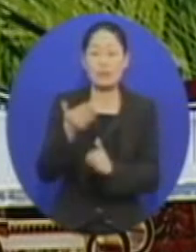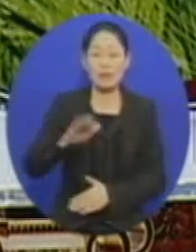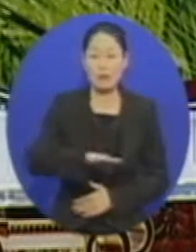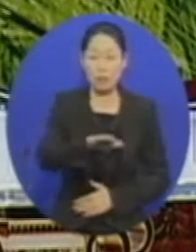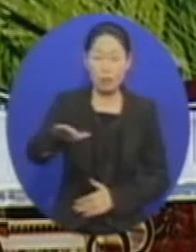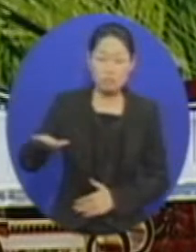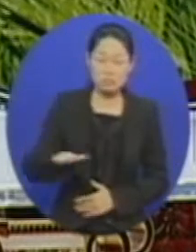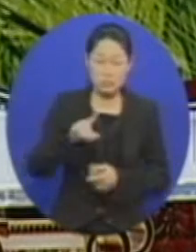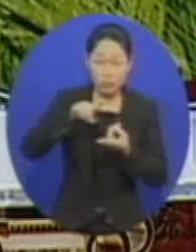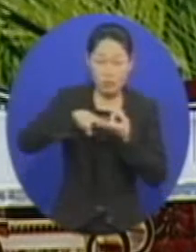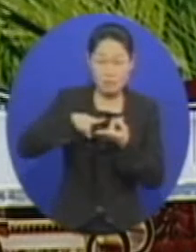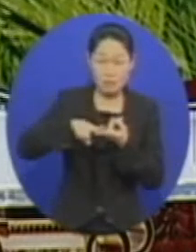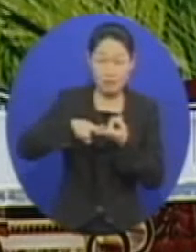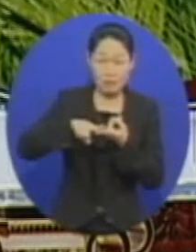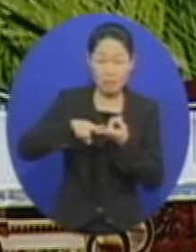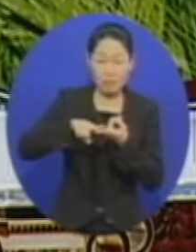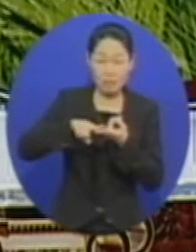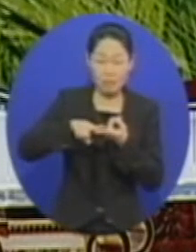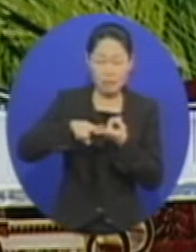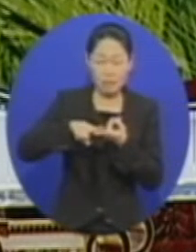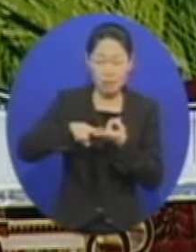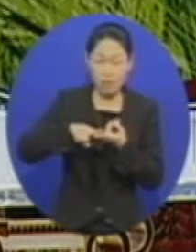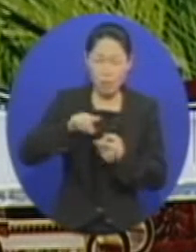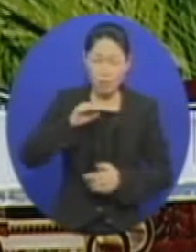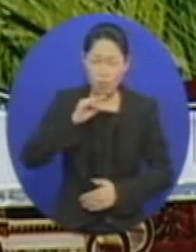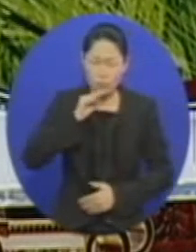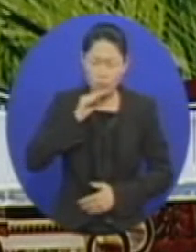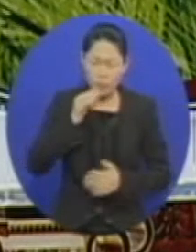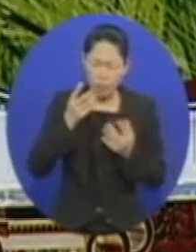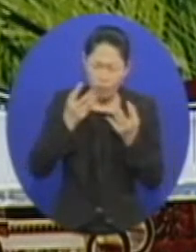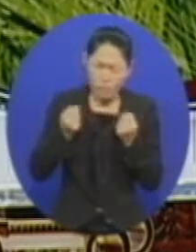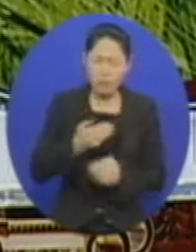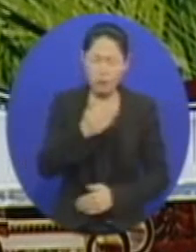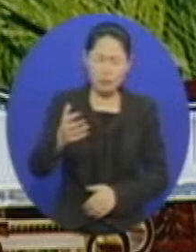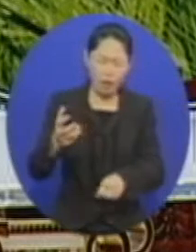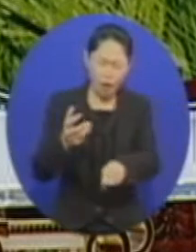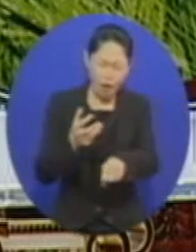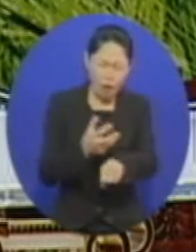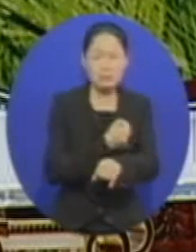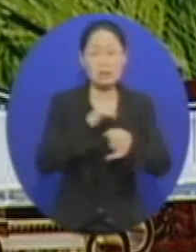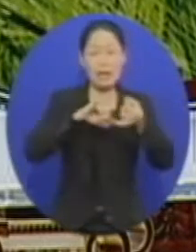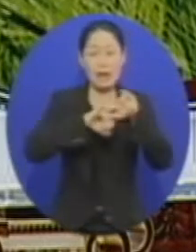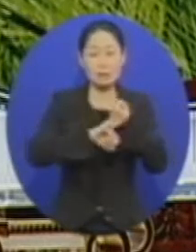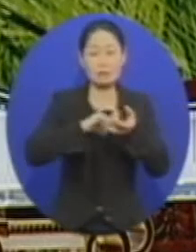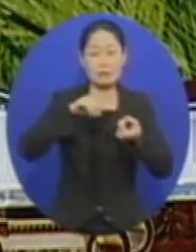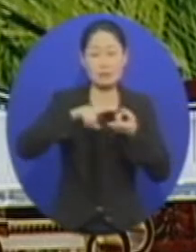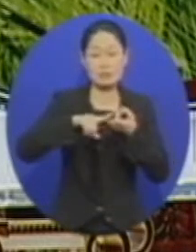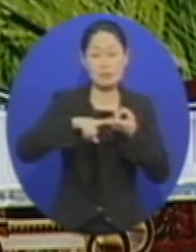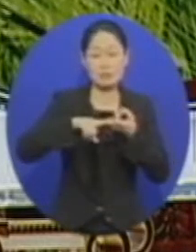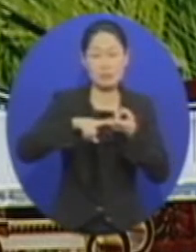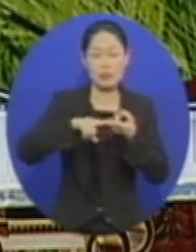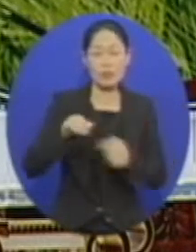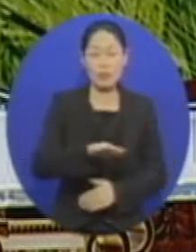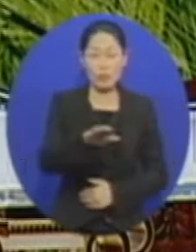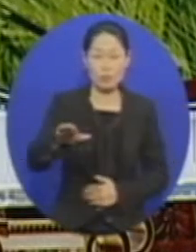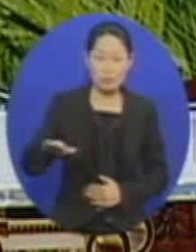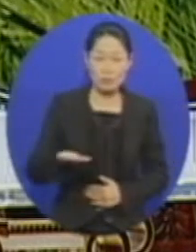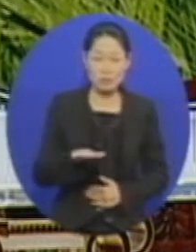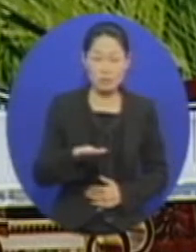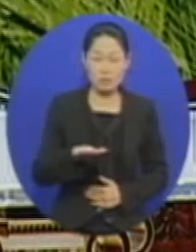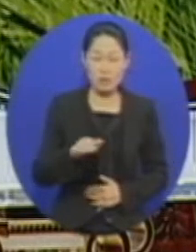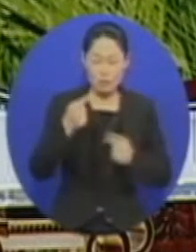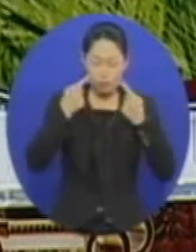여러분이 그 점에 대해서 이것이 얼마나 여러분에게 엄청난 약속 인지 여러분이